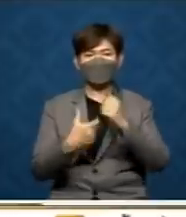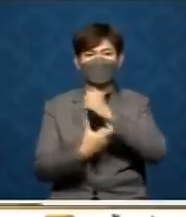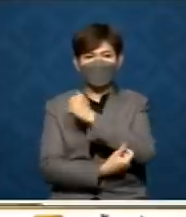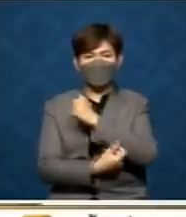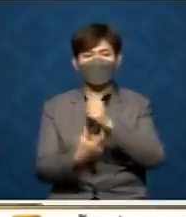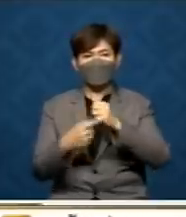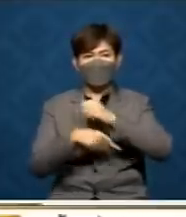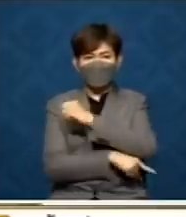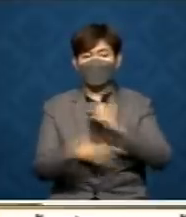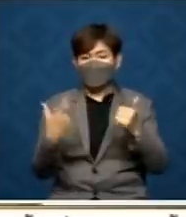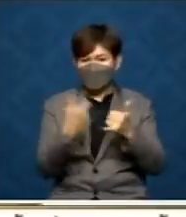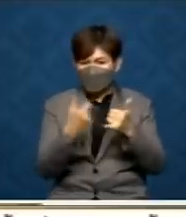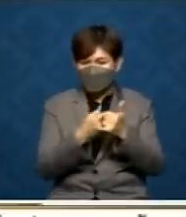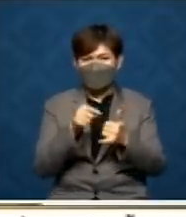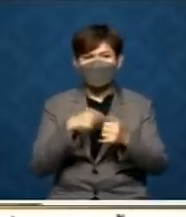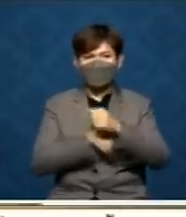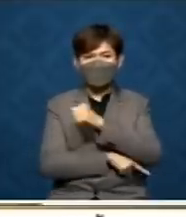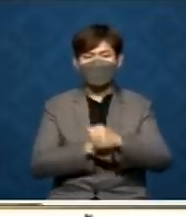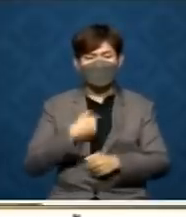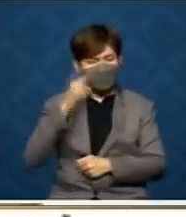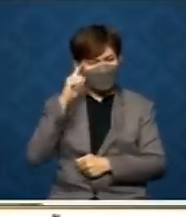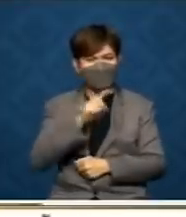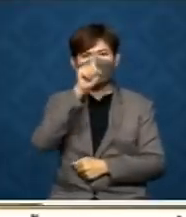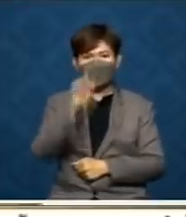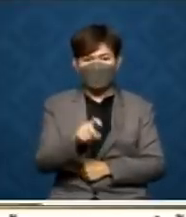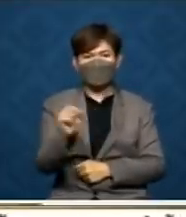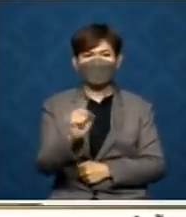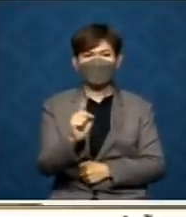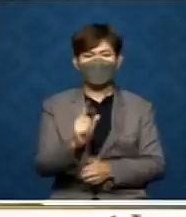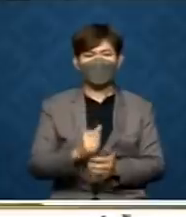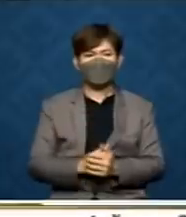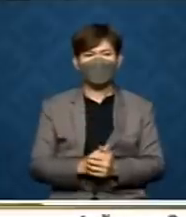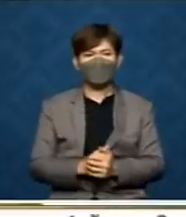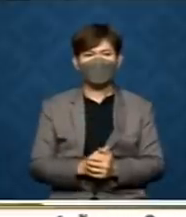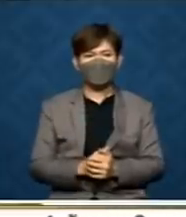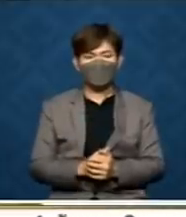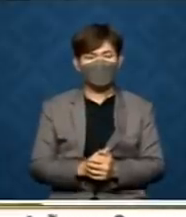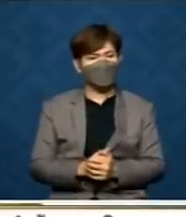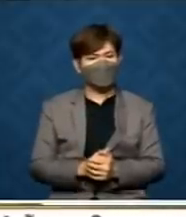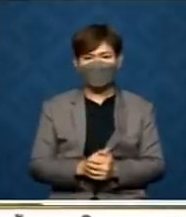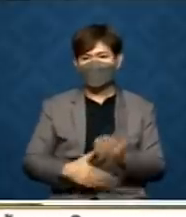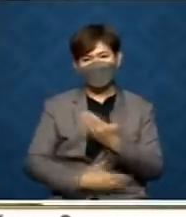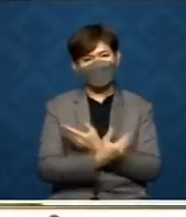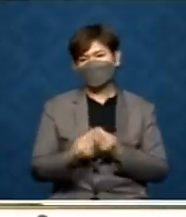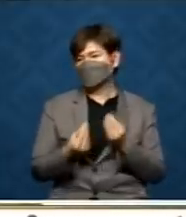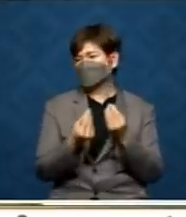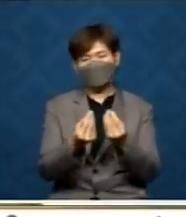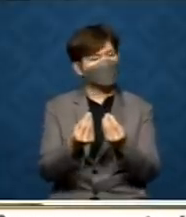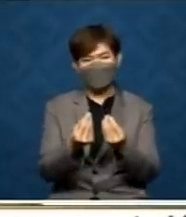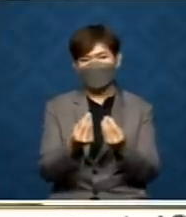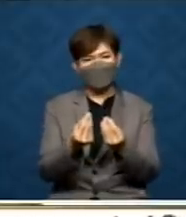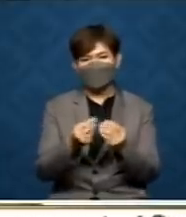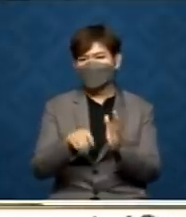นี่คนติดใจที่สุดพวกผมก็ติดใจที่สุดแล้วอภัยไม่ได้เรื่องนี้